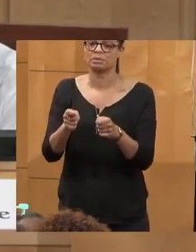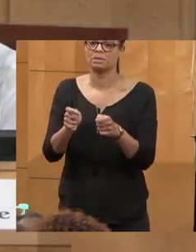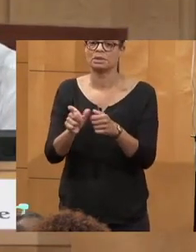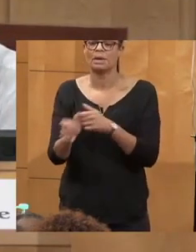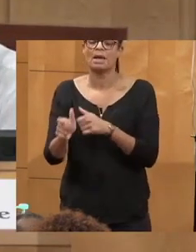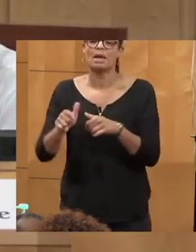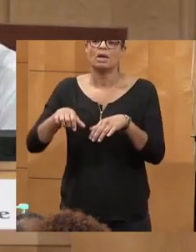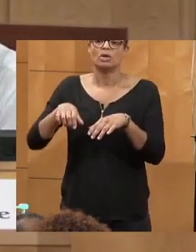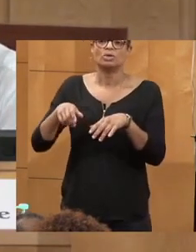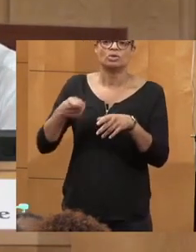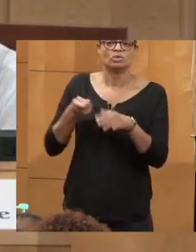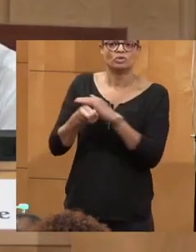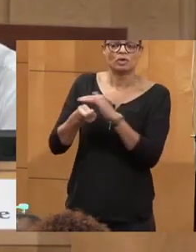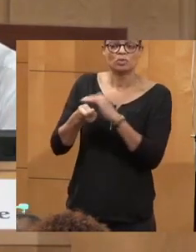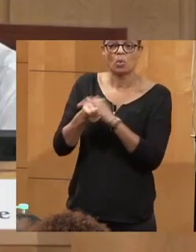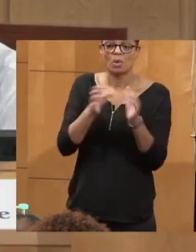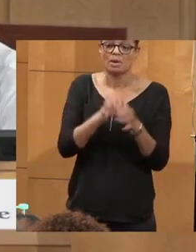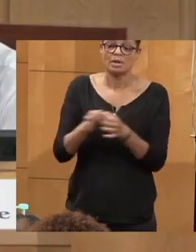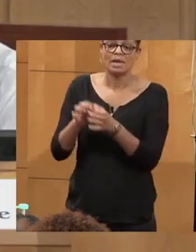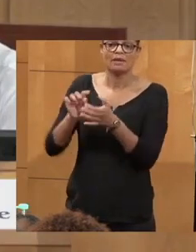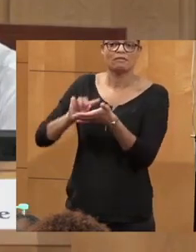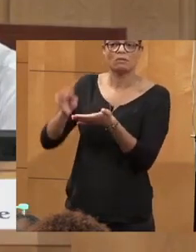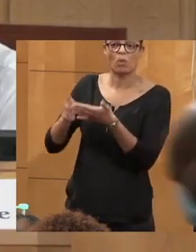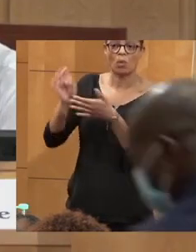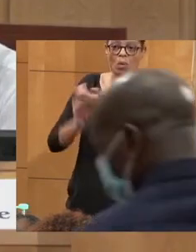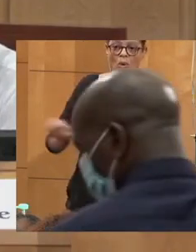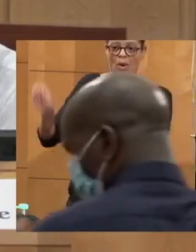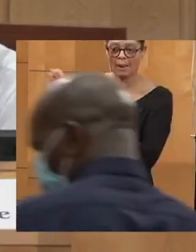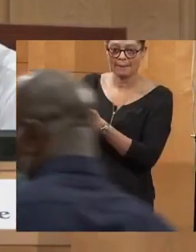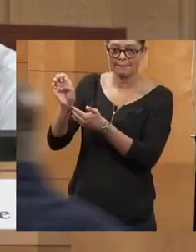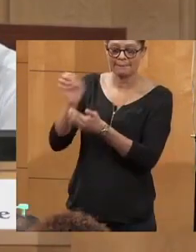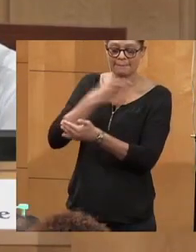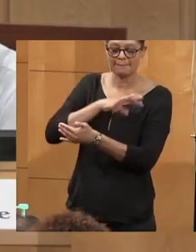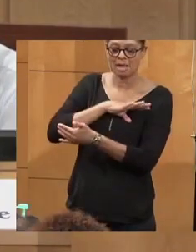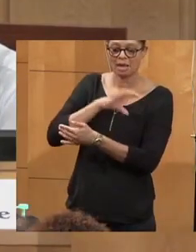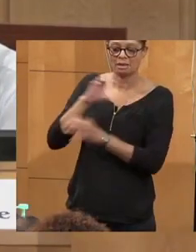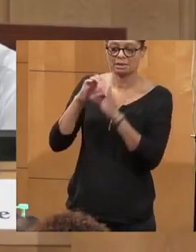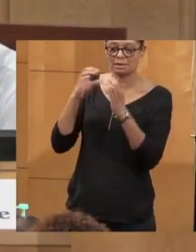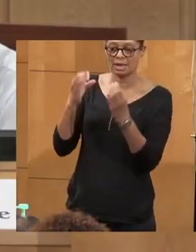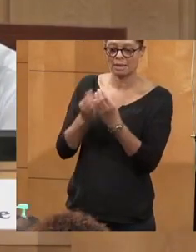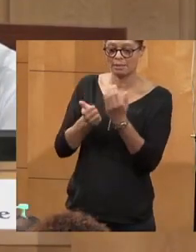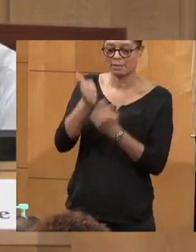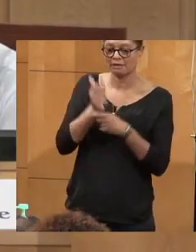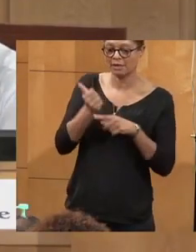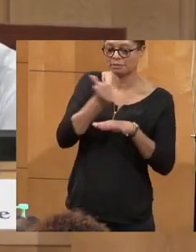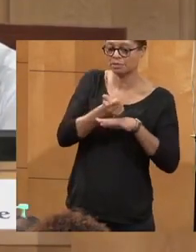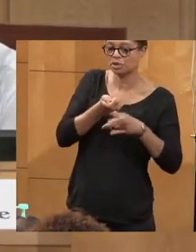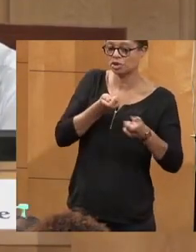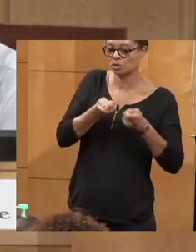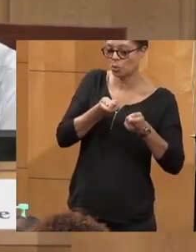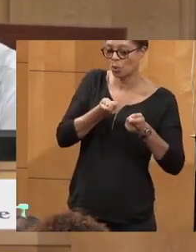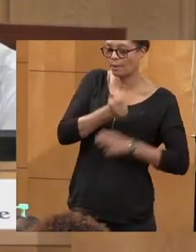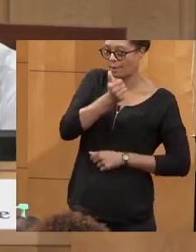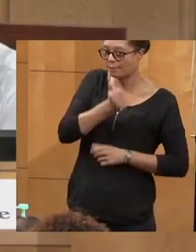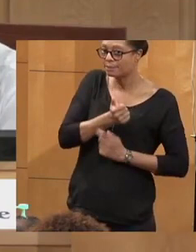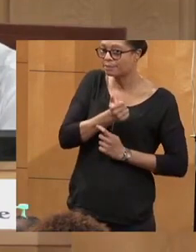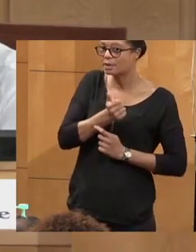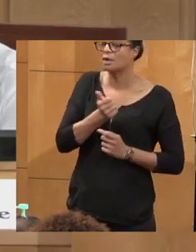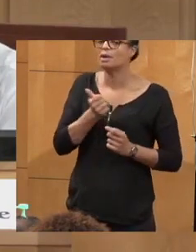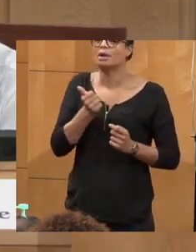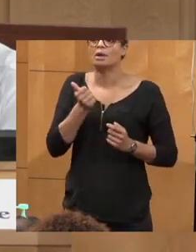subventions liées à la gestion des fonds européens, dont la collectivité territoriale de Martinique est l'autorité de gestion, ou